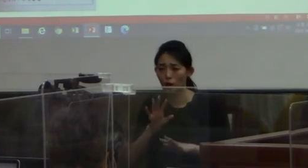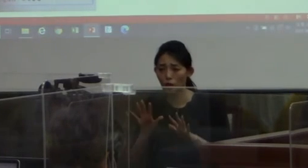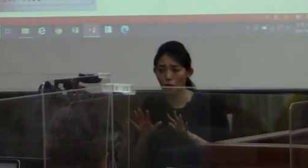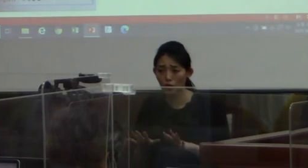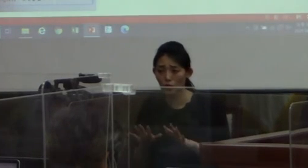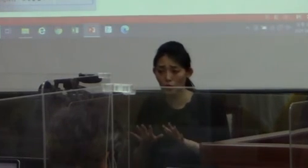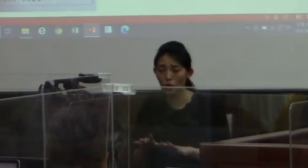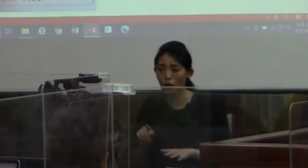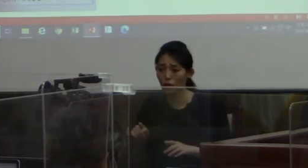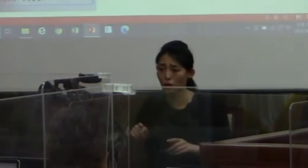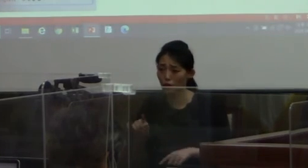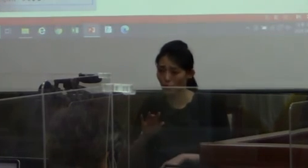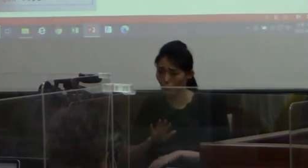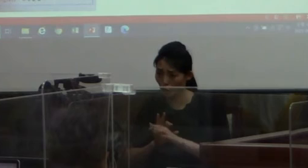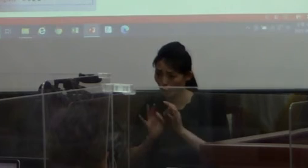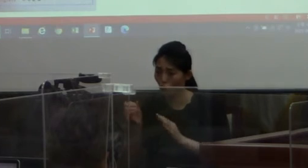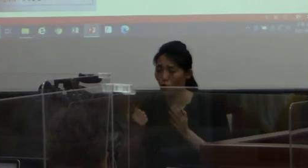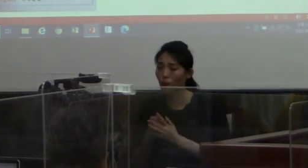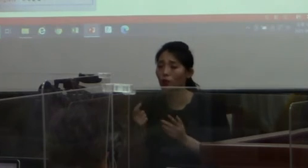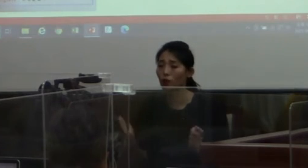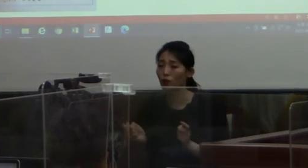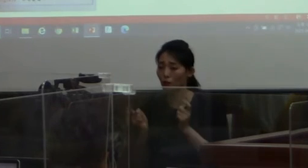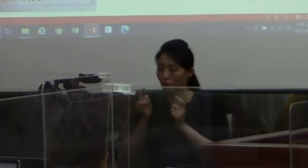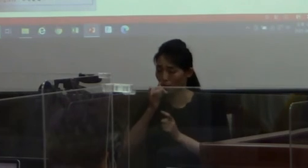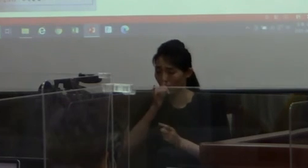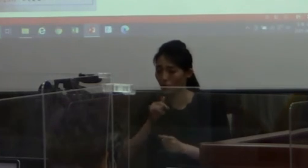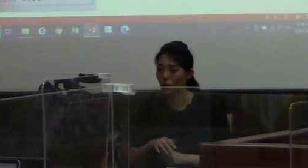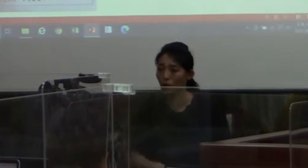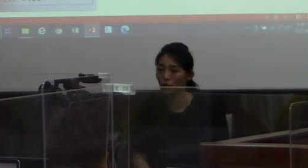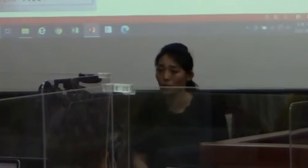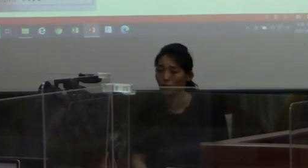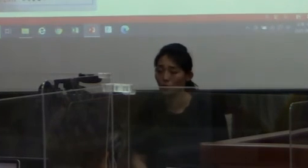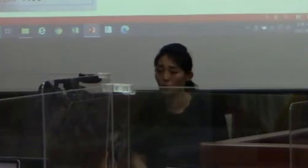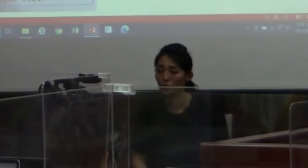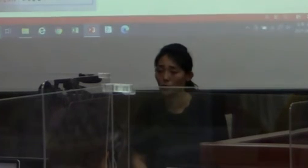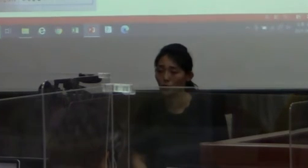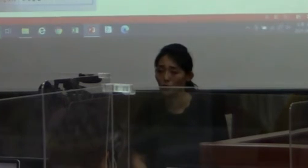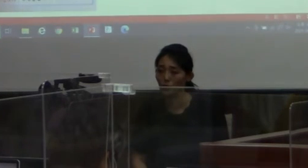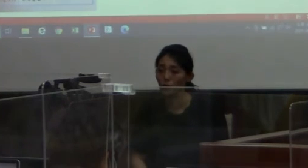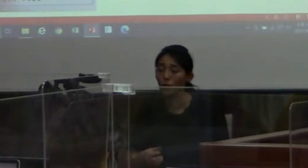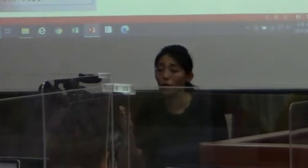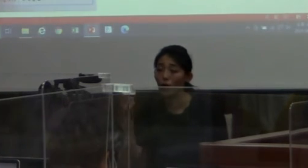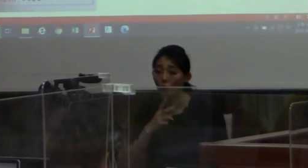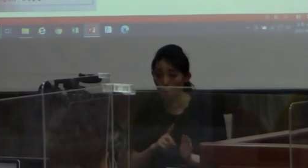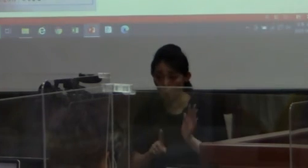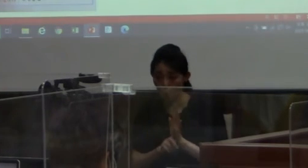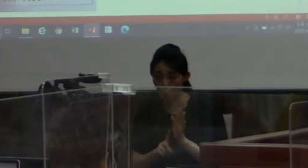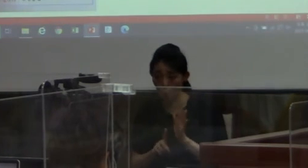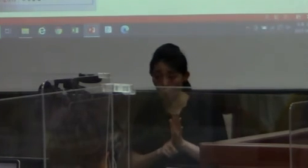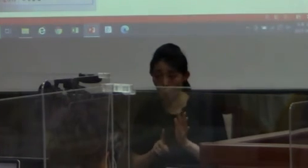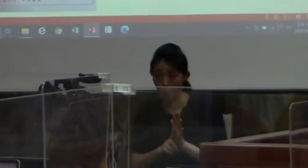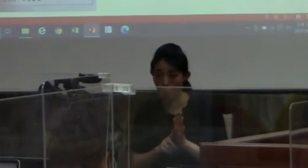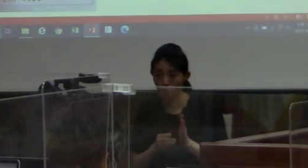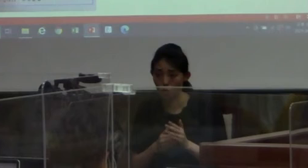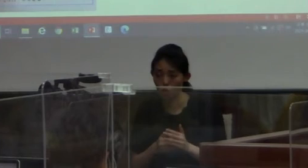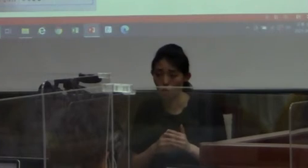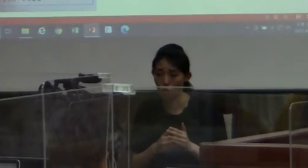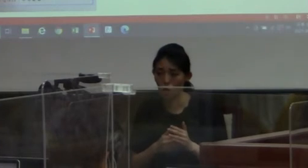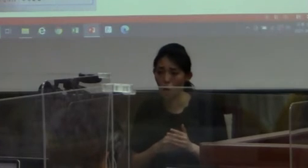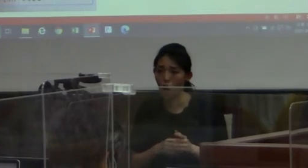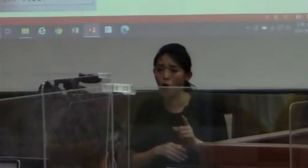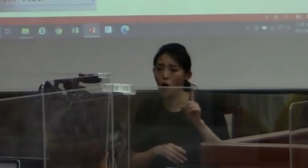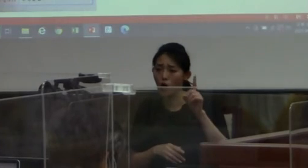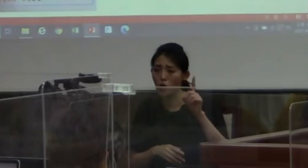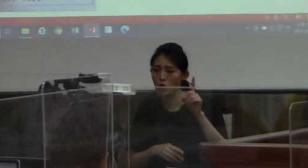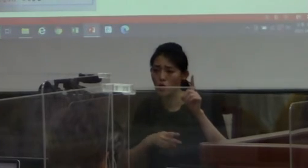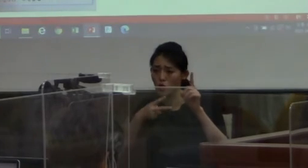이런 분규가 일어나 버리는 거예요. 네, 왜 재공고는 저쪽에서는 재공고가 됐으니까 2점, 6점 절대 못